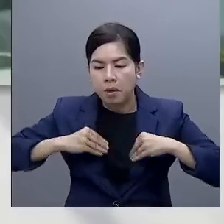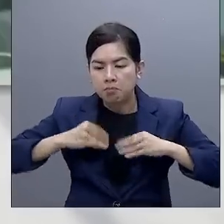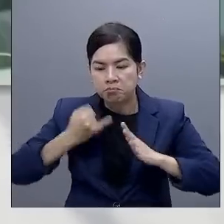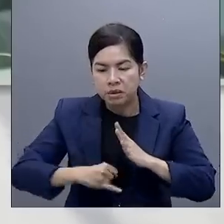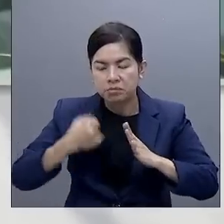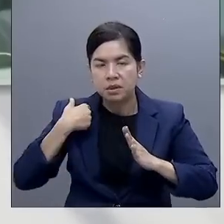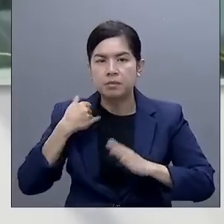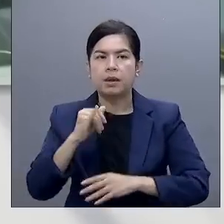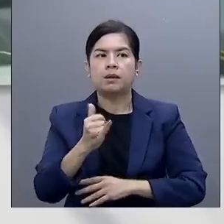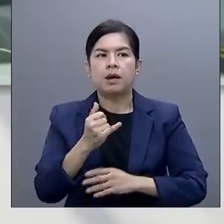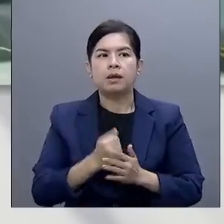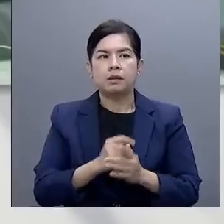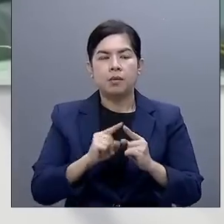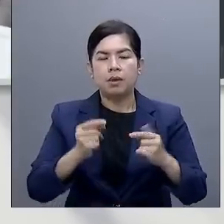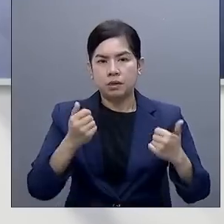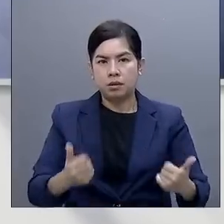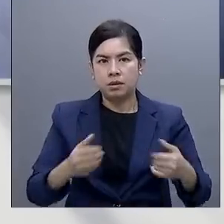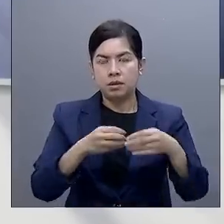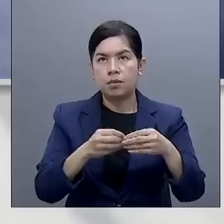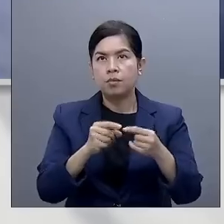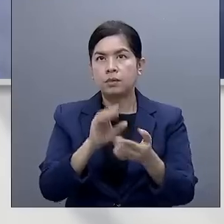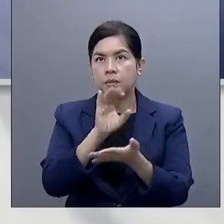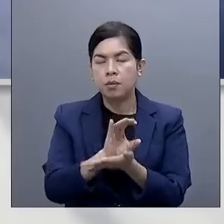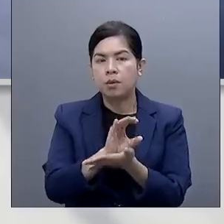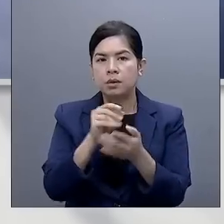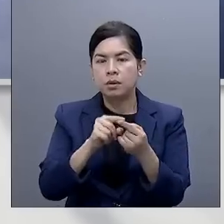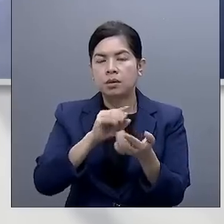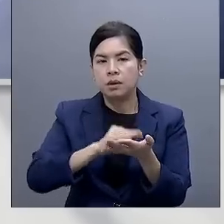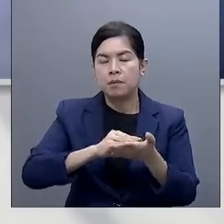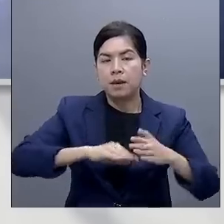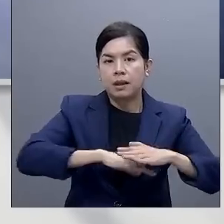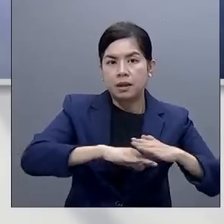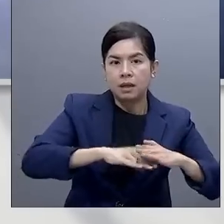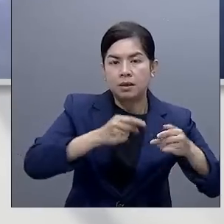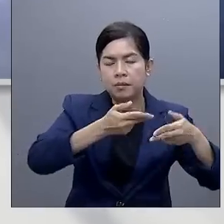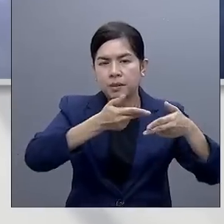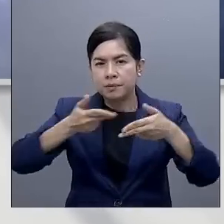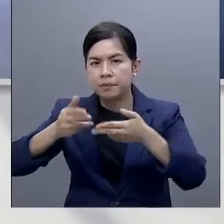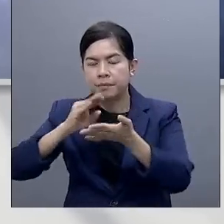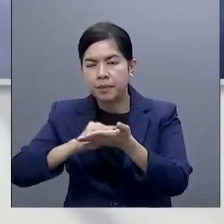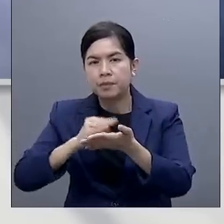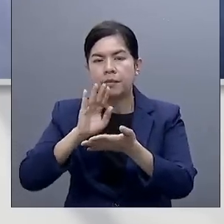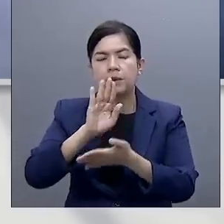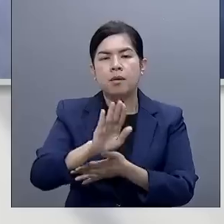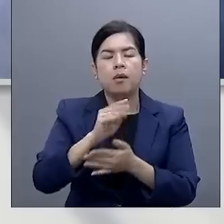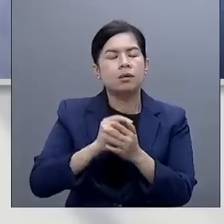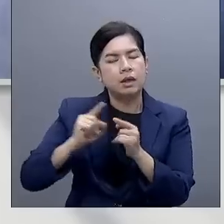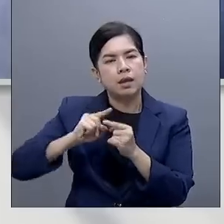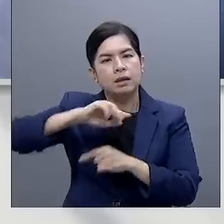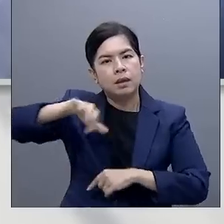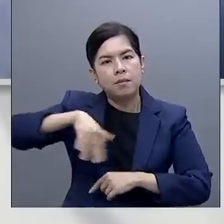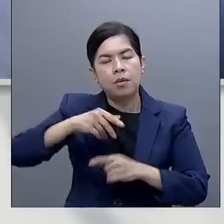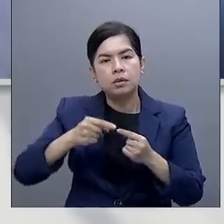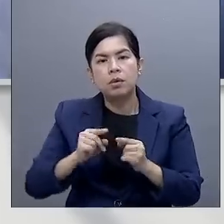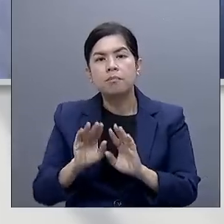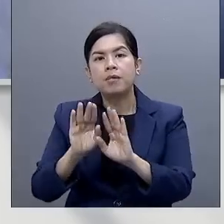พยานวัตถุทั้งกล้องวงจรปิดกล้องวงจรปิดหน้ารถขับแก๊ปรวมถึงกล้องวงจรปิดที่ติดตัวกับตำรวจหรือคอมแบทคาเมร่าไปให้กองพิสูจน์หลักฐานตรวจส